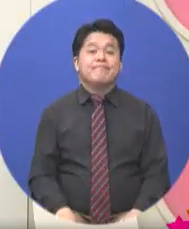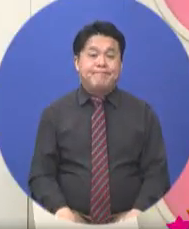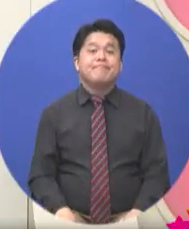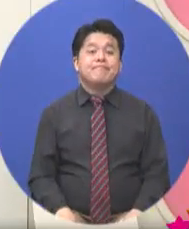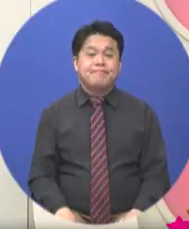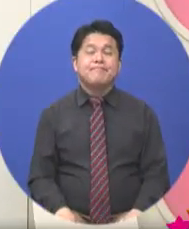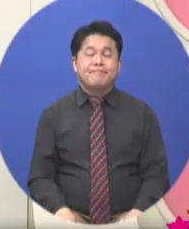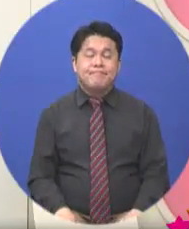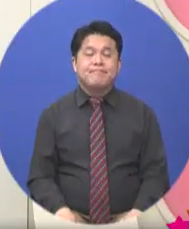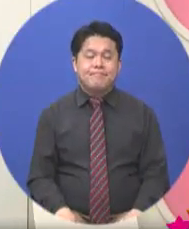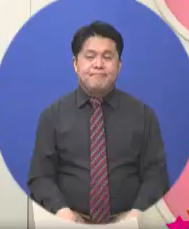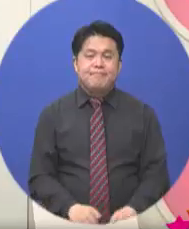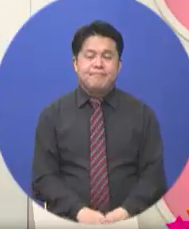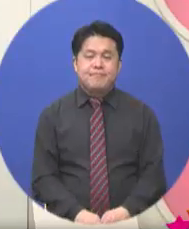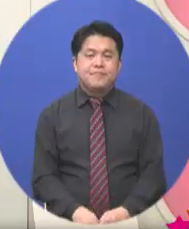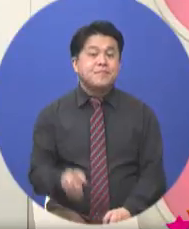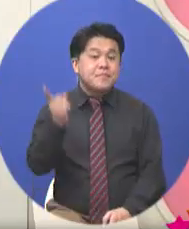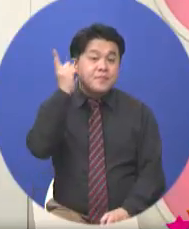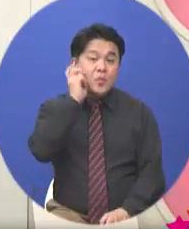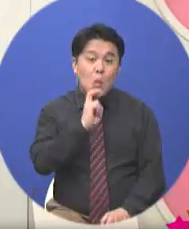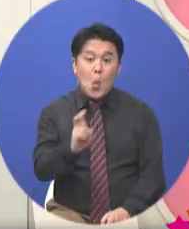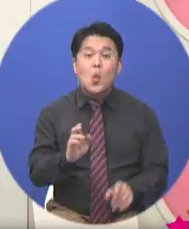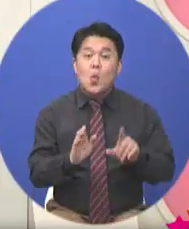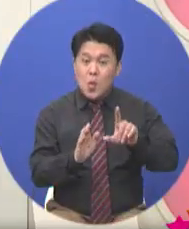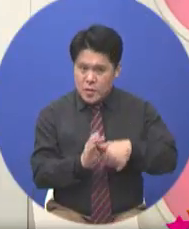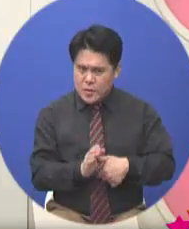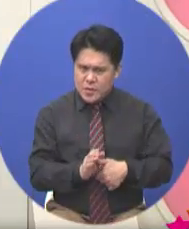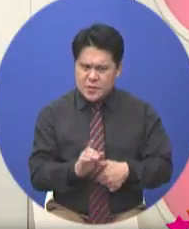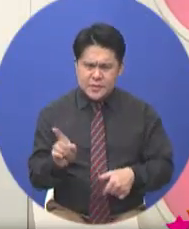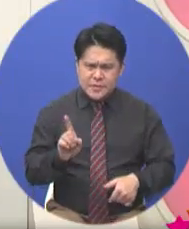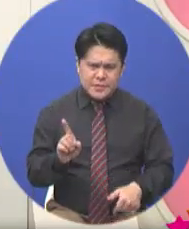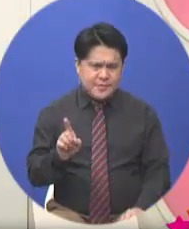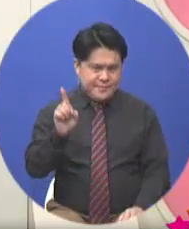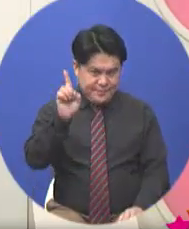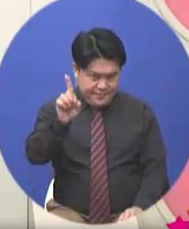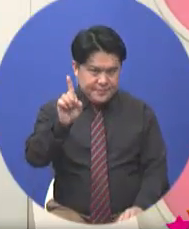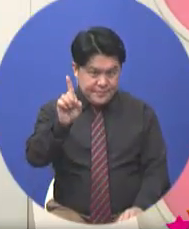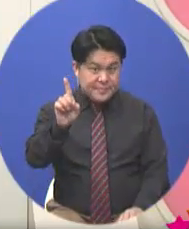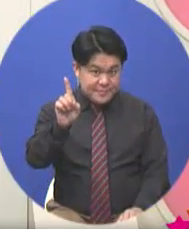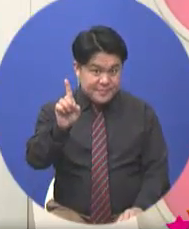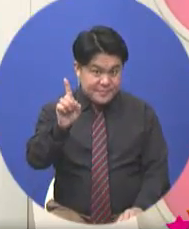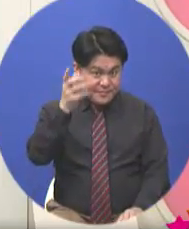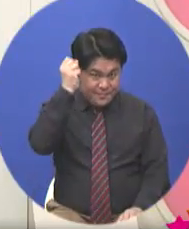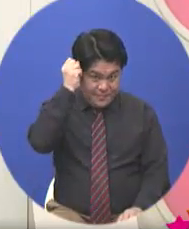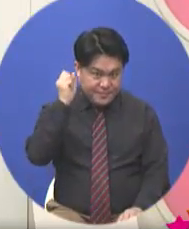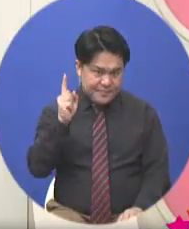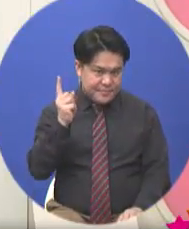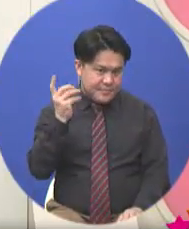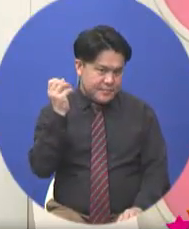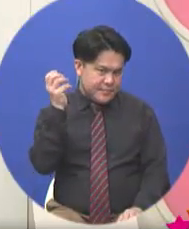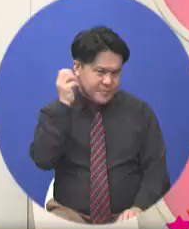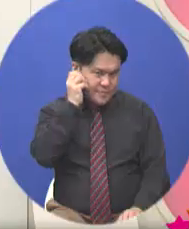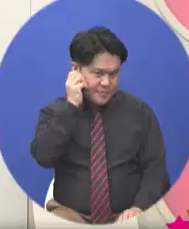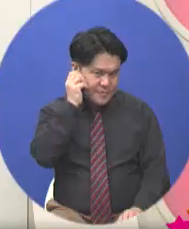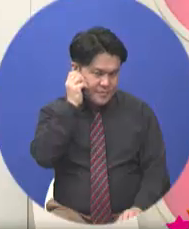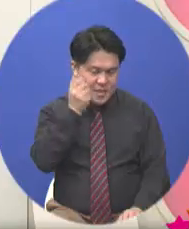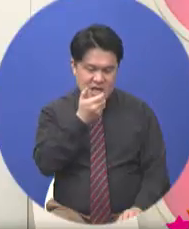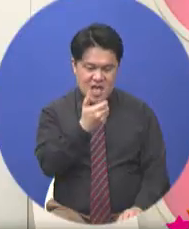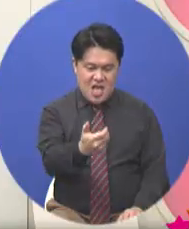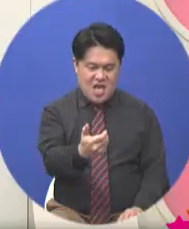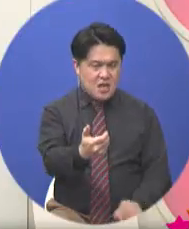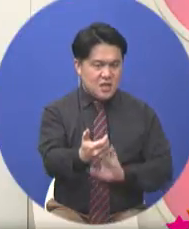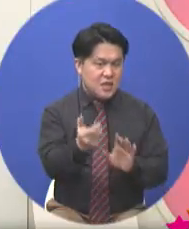예. 예. 휴대폰으로 눈물의 연평도 부르실 때 어머니 귀에 딱